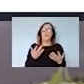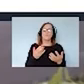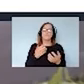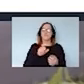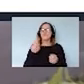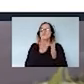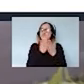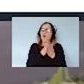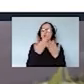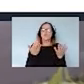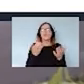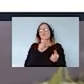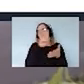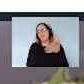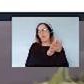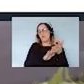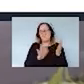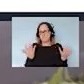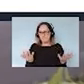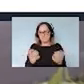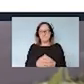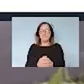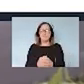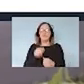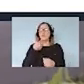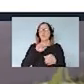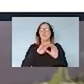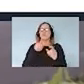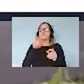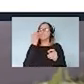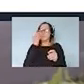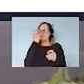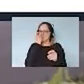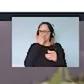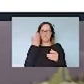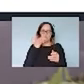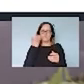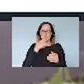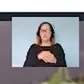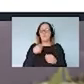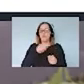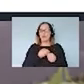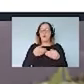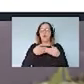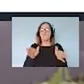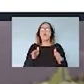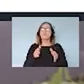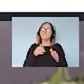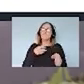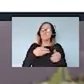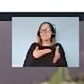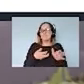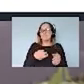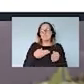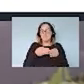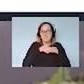czy to jest książka, czy to jest jakaś treść. Natomiast to, co mnie coraz bardziej interesuje, to jest to, że o otwartych zasobach możemy myśleć